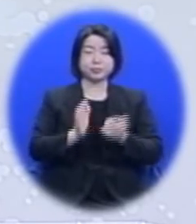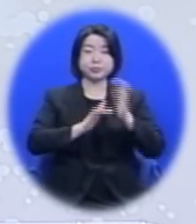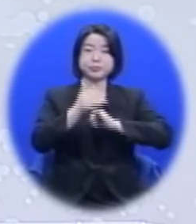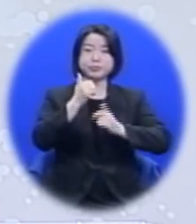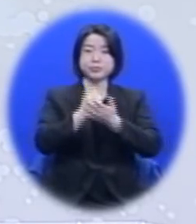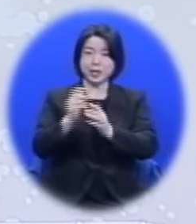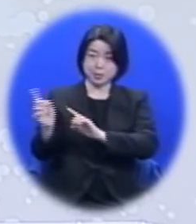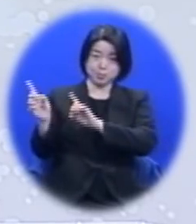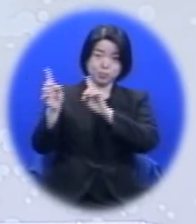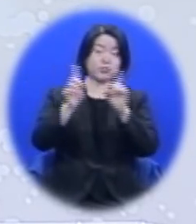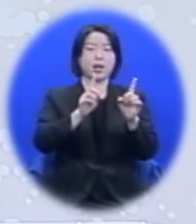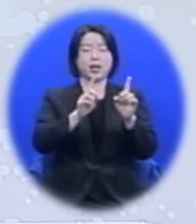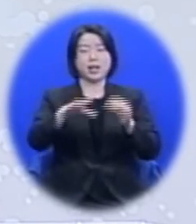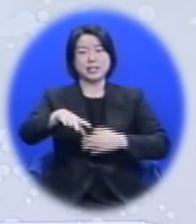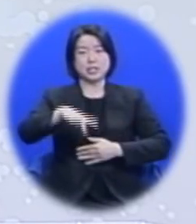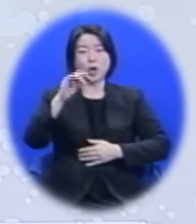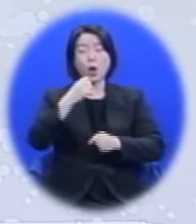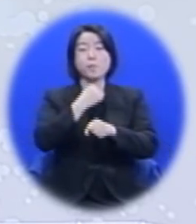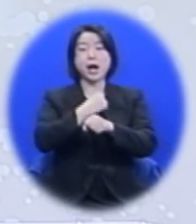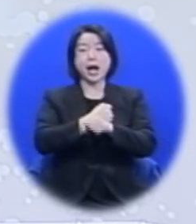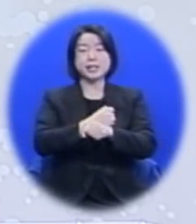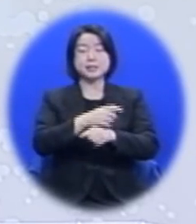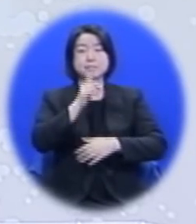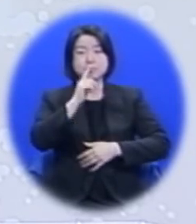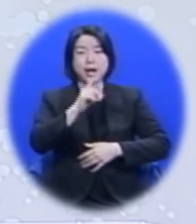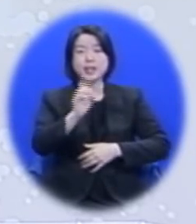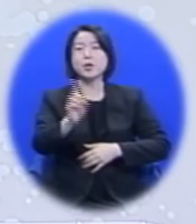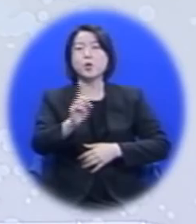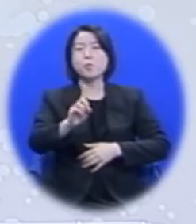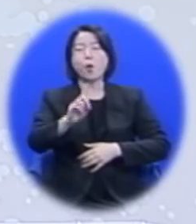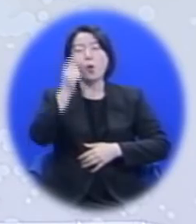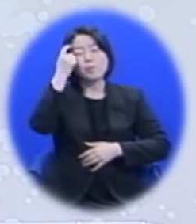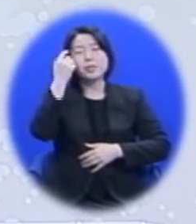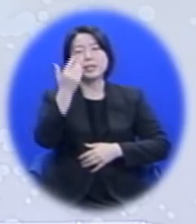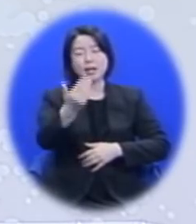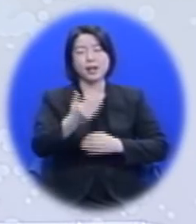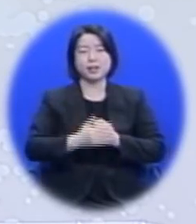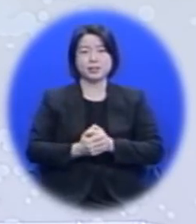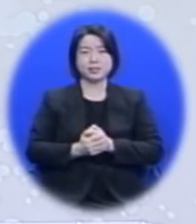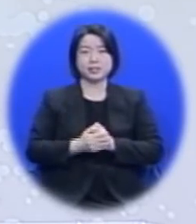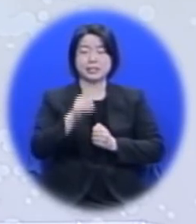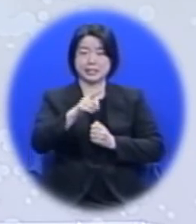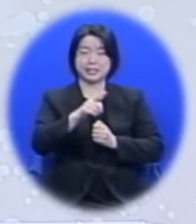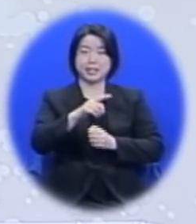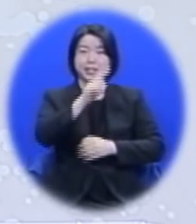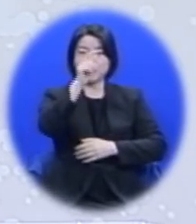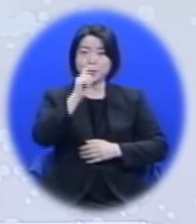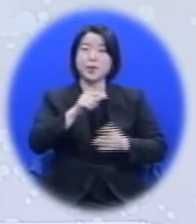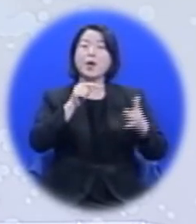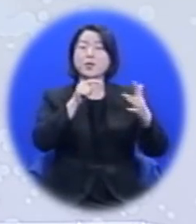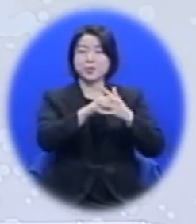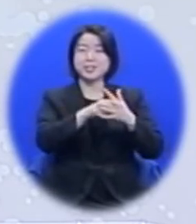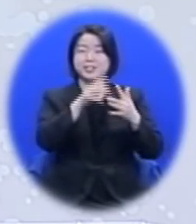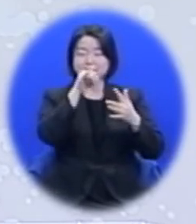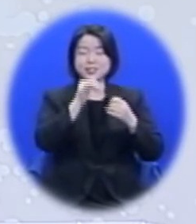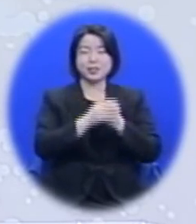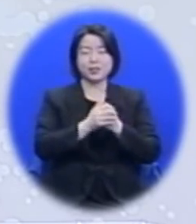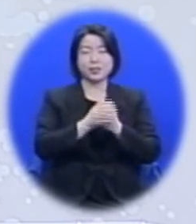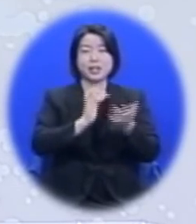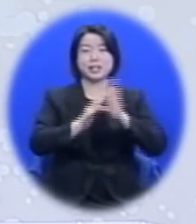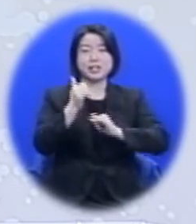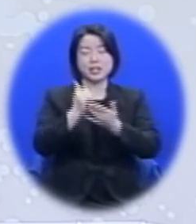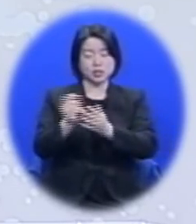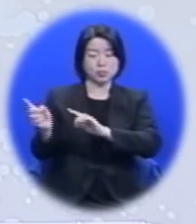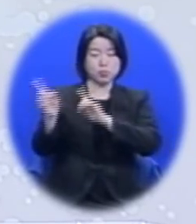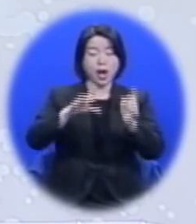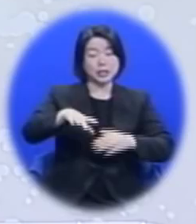예수님께서 부활하셔서 최초로 하신 말씀이 무엇입니까? 그게 퀴즈예요. 예수님이 부활하셔서 최초로